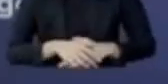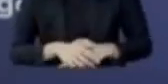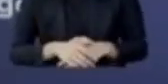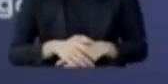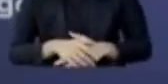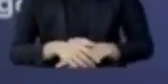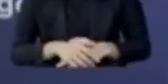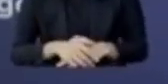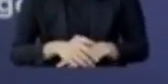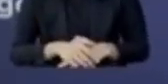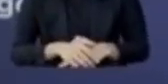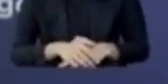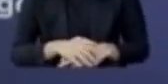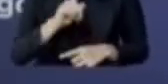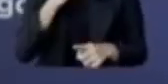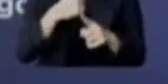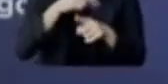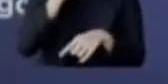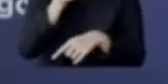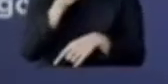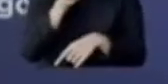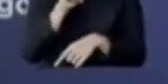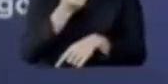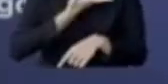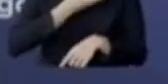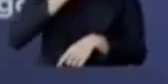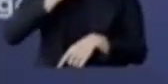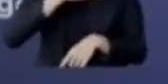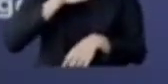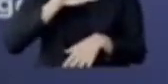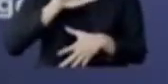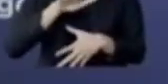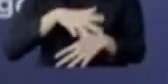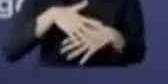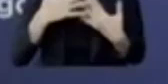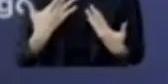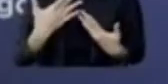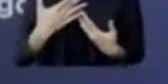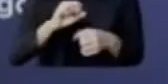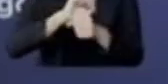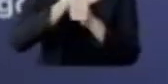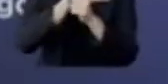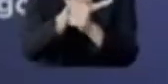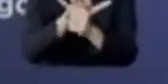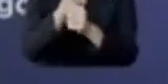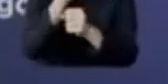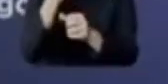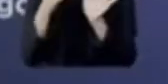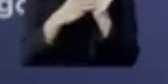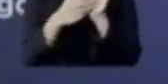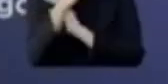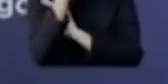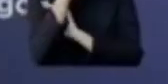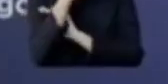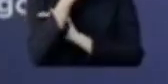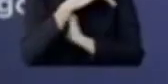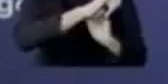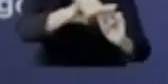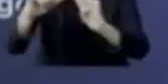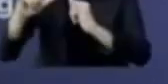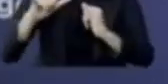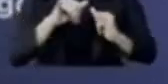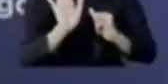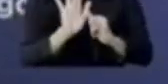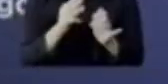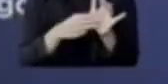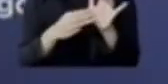tanah air kita. Sekali lagi, kami meminta COVID-19 masalah kita bersama. Bukan hanya